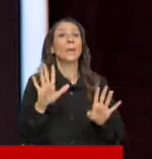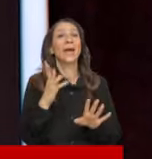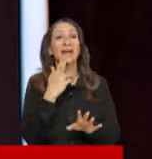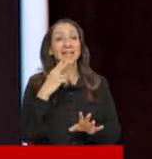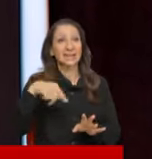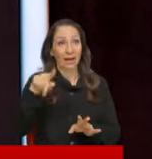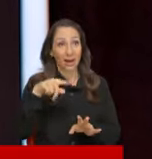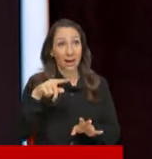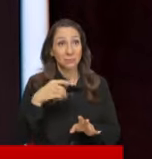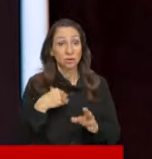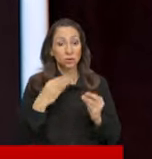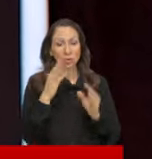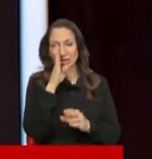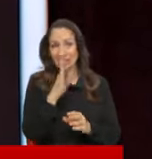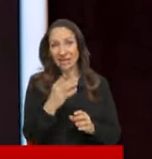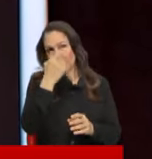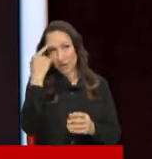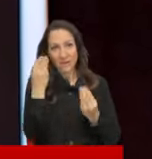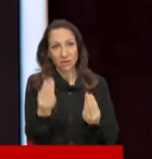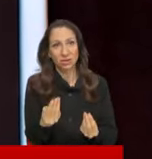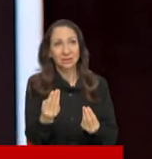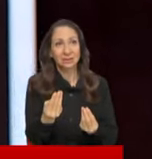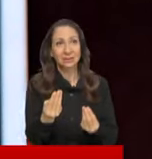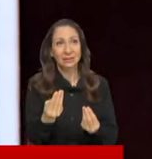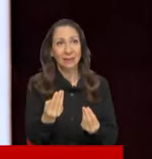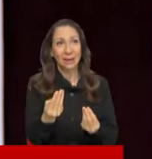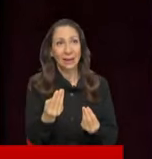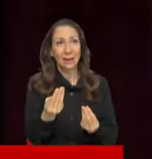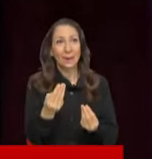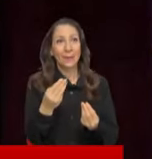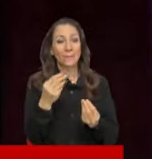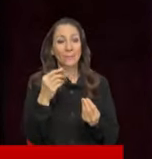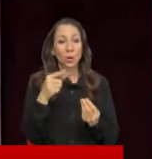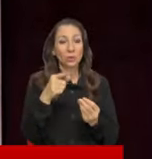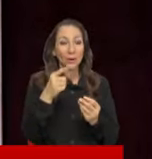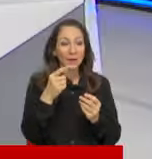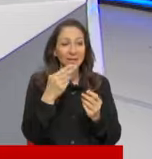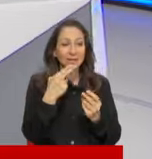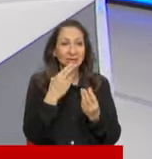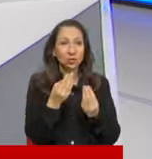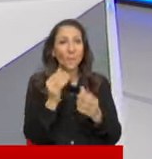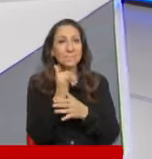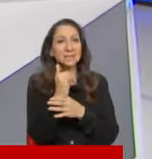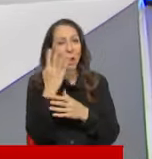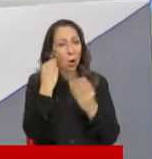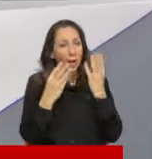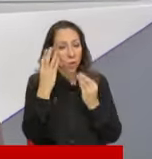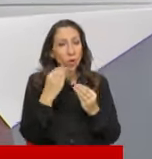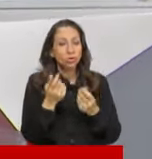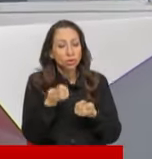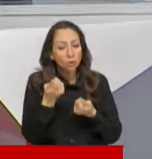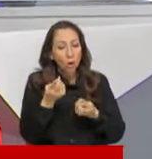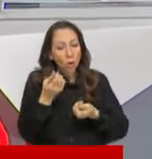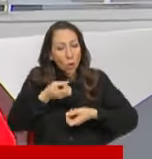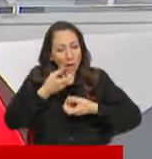kadınlara Biz çok ciddi imkanlar veriyoruz payhan diye bir yerimiz var orada onlarca kadın meslek öğreniyor çalışıyor üretiyor